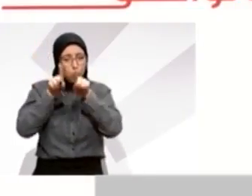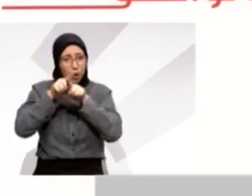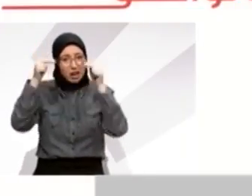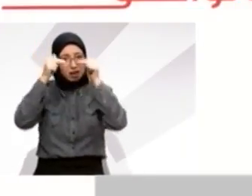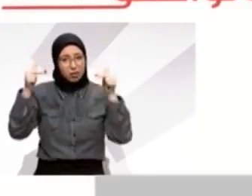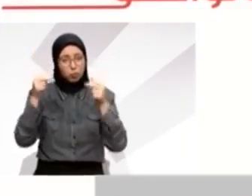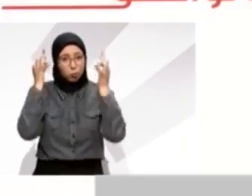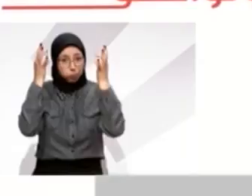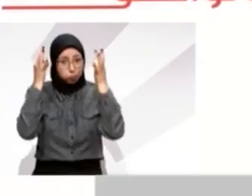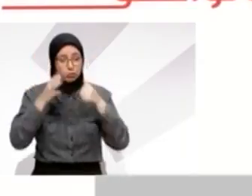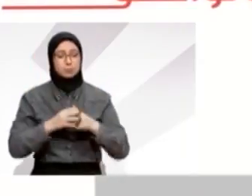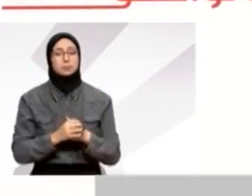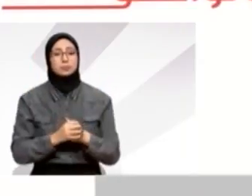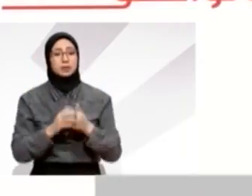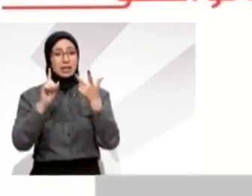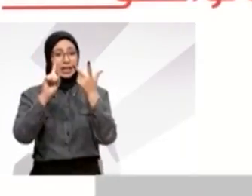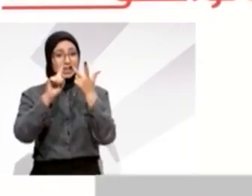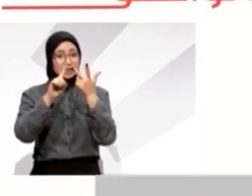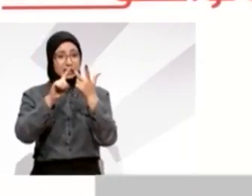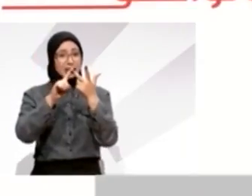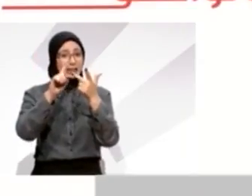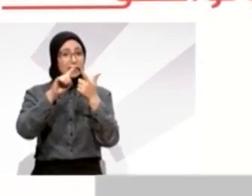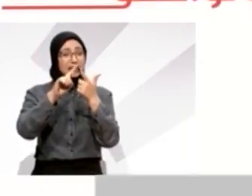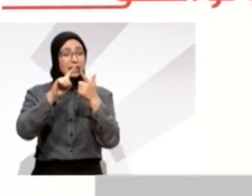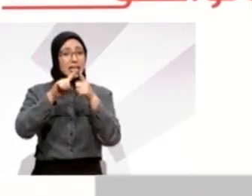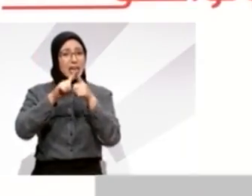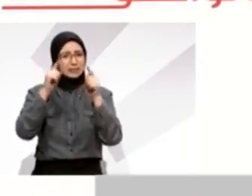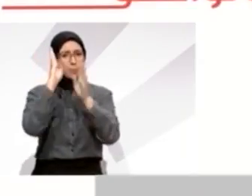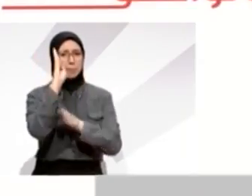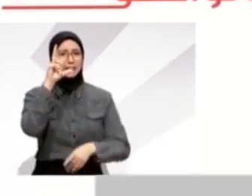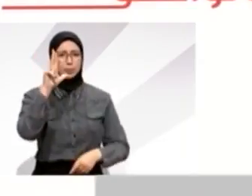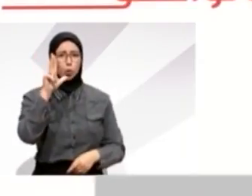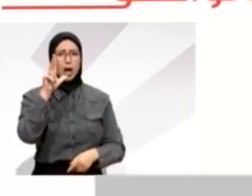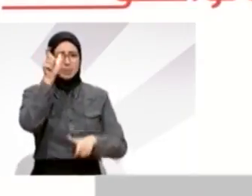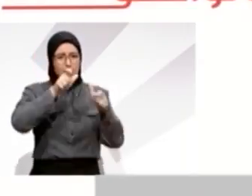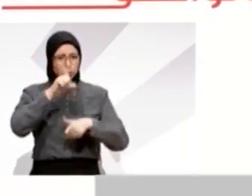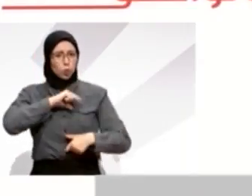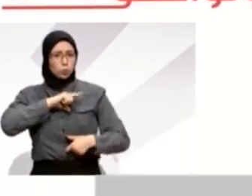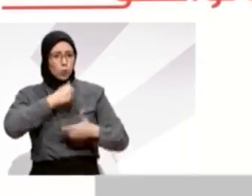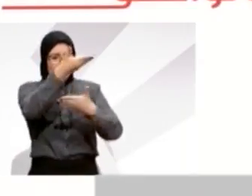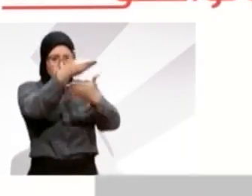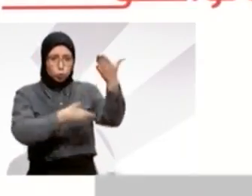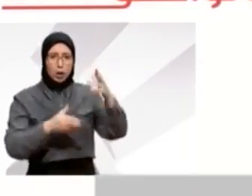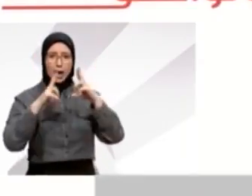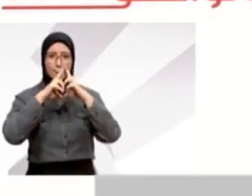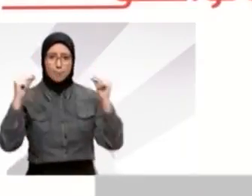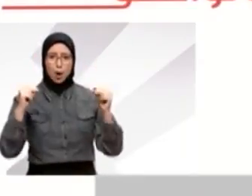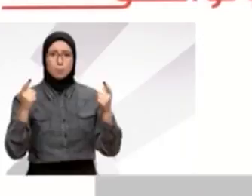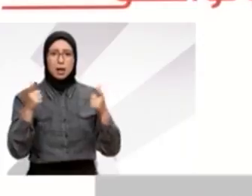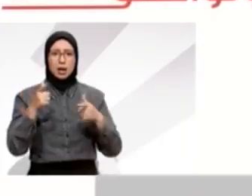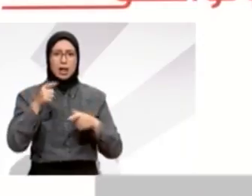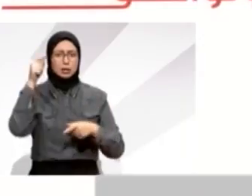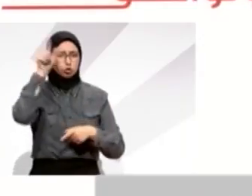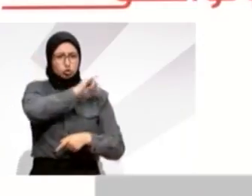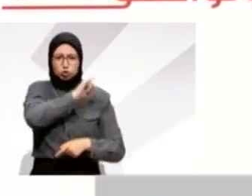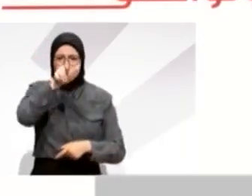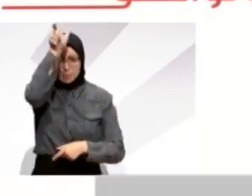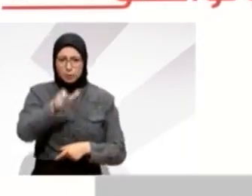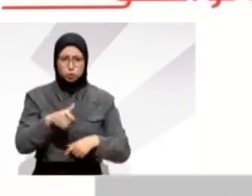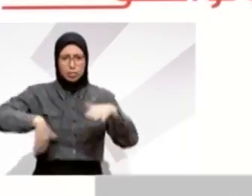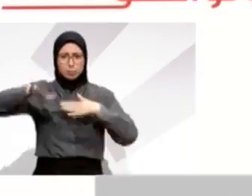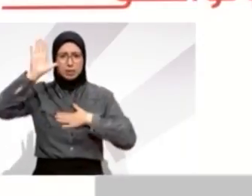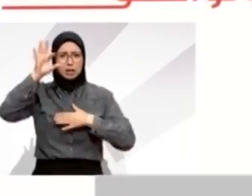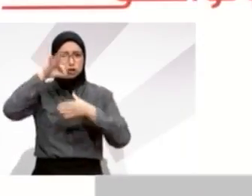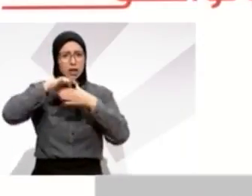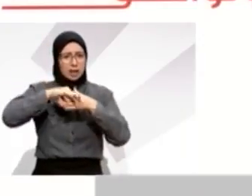ثانيا يجب اشتراط البطاقه رقم ثلاثه للمترشح في الانتخابات التشريعيه لا يجب ان يكون المترشح في